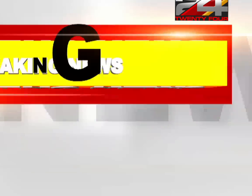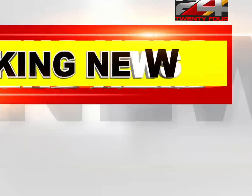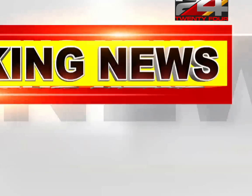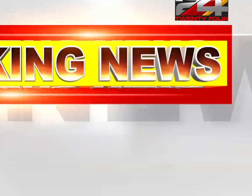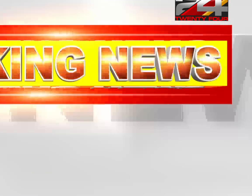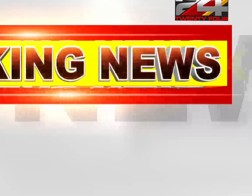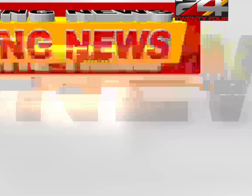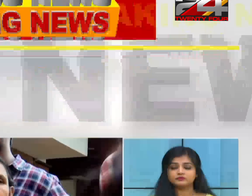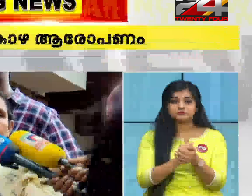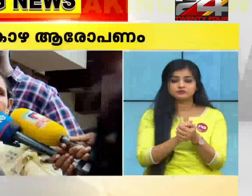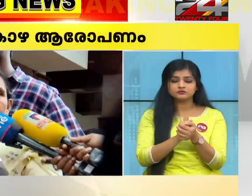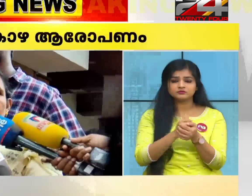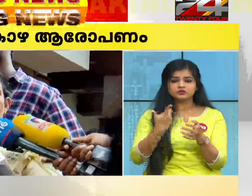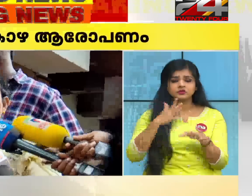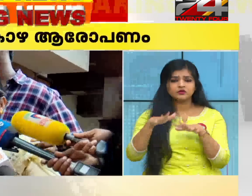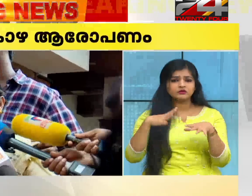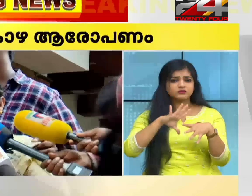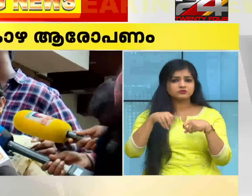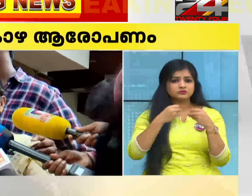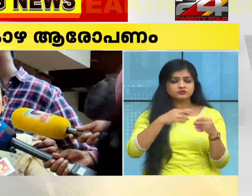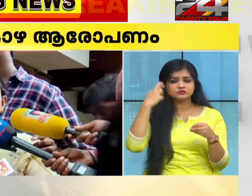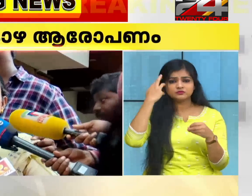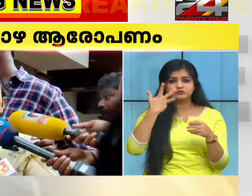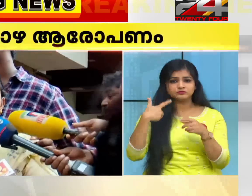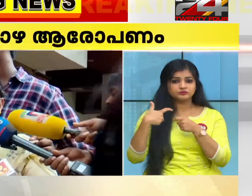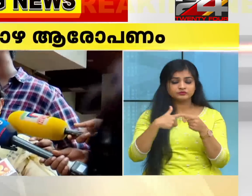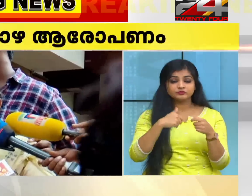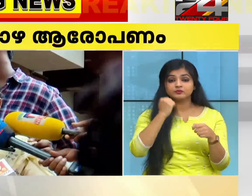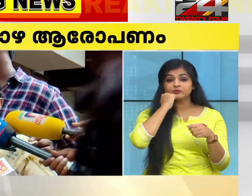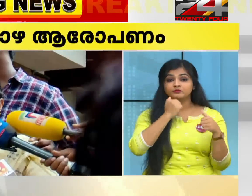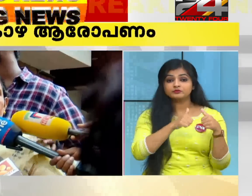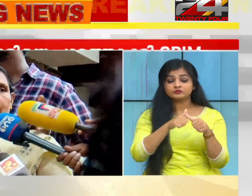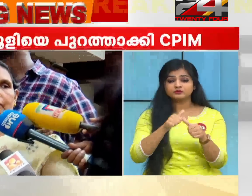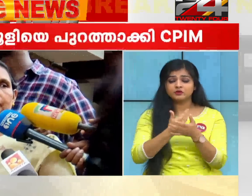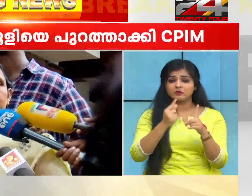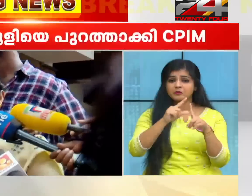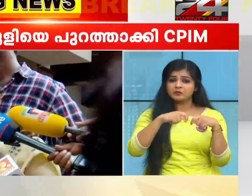പിന്നെ എന്തുകൊണ്ടായിരിക്കും ഇപ്പൊ ഇങ്ങനെ ഒരു നീക്കം നടക്കുന്നത്? അത് പാർട്ടിയിൽ എന്തെങ്കിലും ഇതുണ്ടാവുമായിരിക്കും. ഇവന്